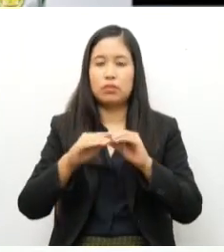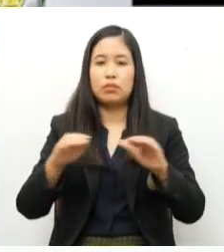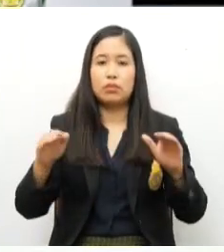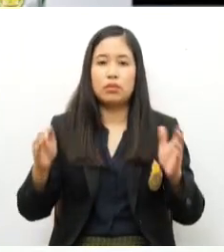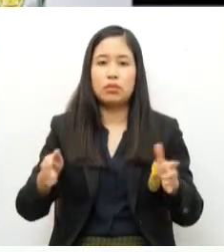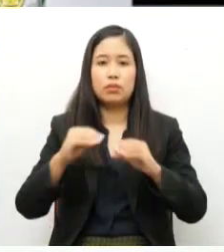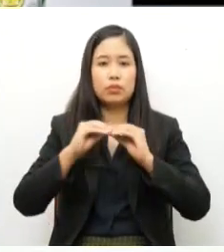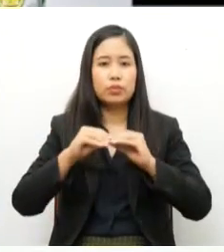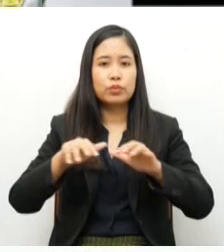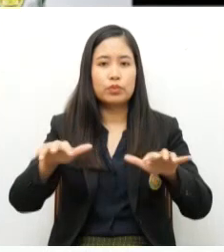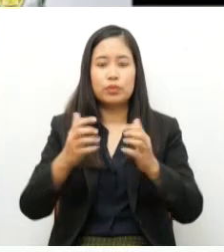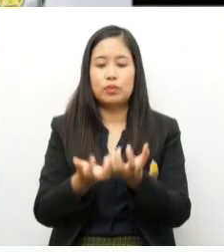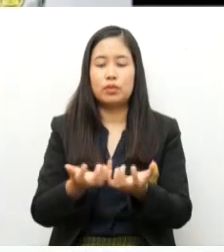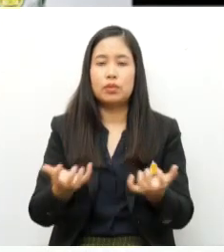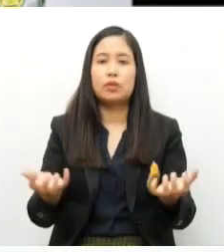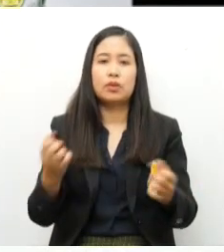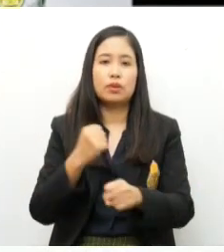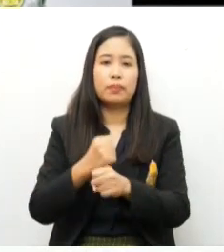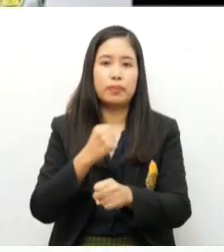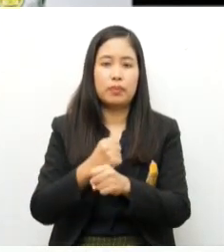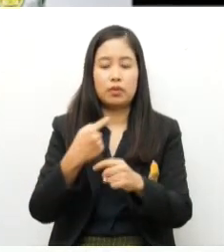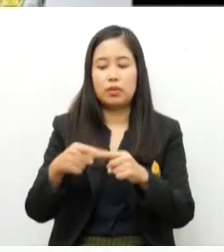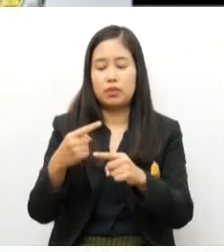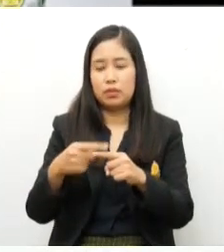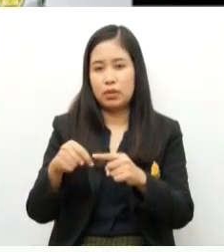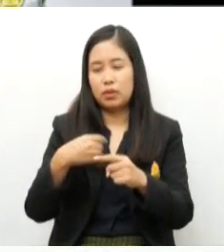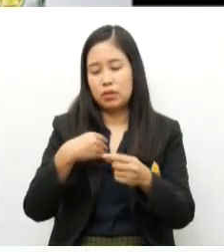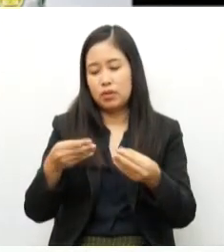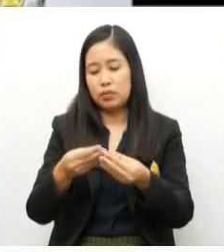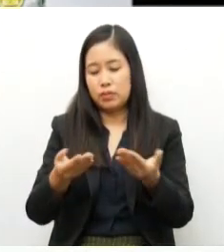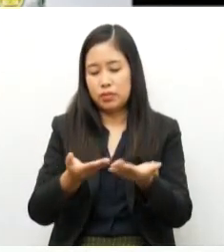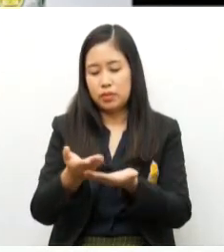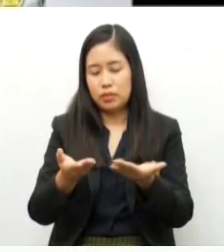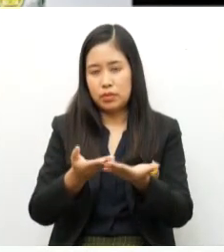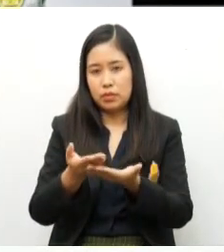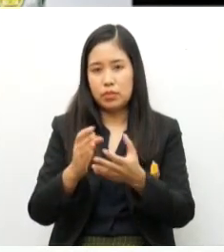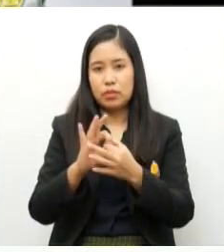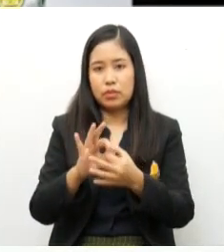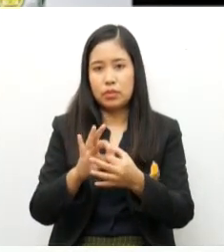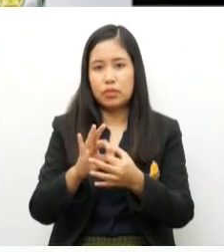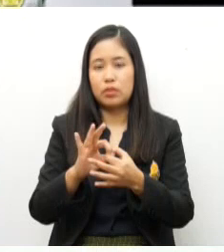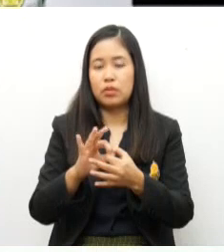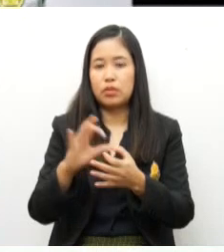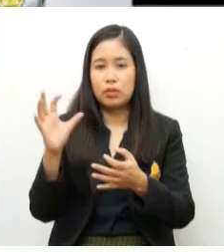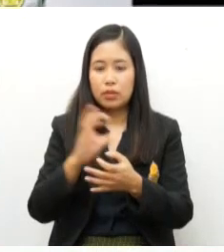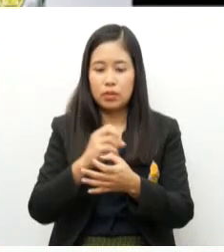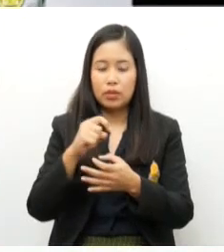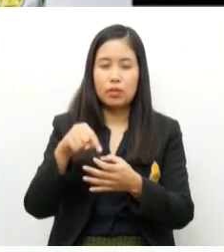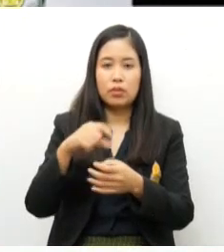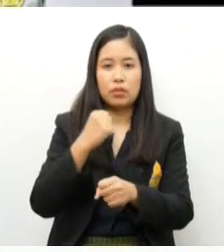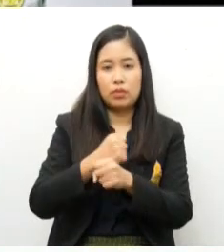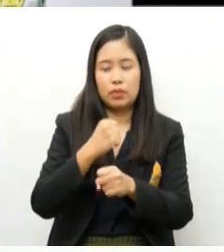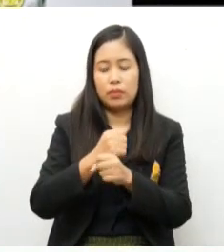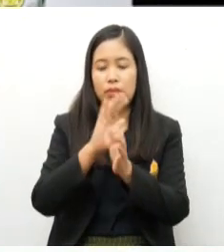ะท้อนผลการทำงานและรวมไปถึงในการแลกเปลี่ยนเรียนรู้ในการที่จะนำตัวอย่างไปประยุกต์ปรับปรุ